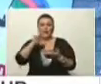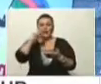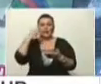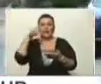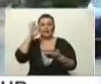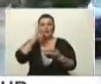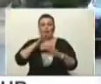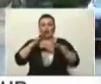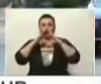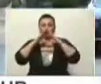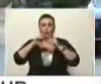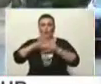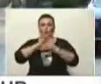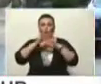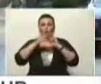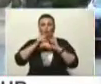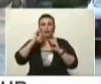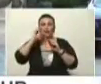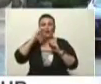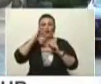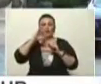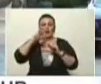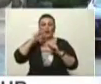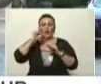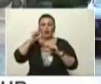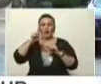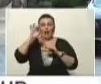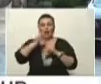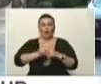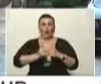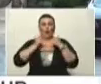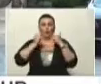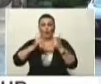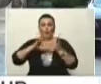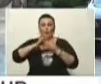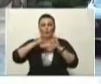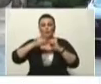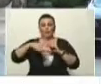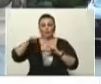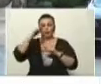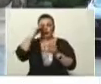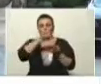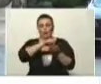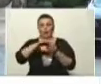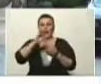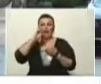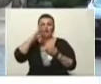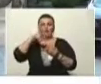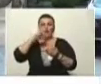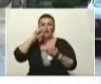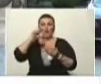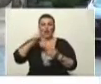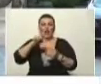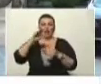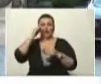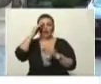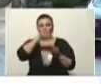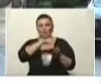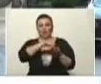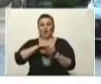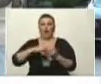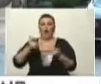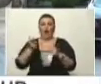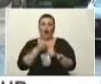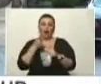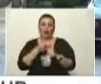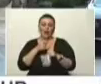ruhuna bütün Yevlaxların etiramıdır. Bütün şəhidlərimizin, Yevlax şəhidlərinin də adlarını daim